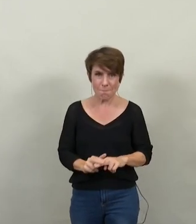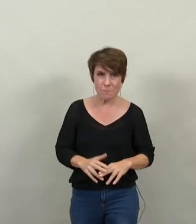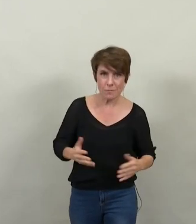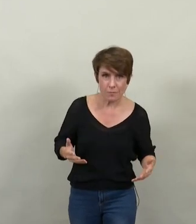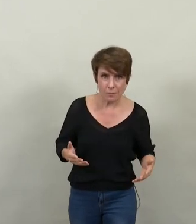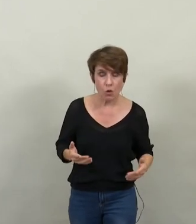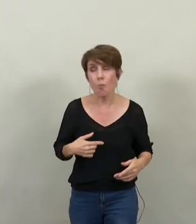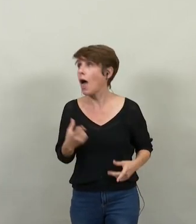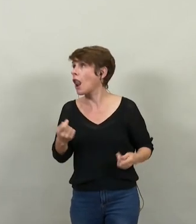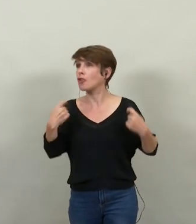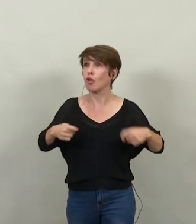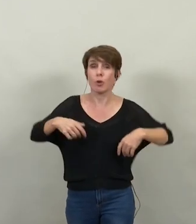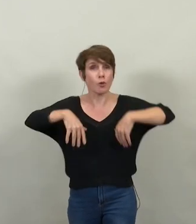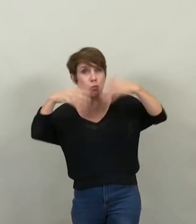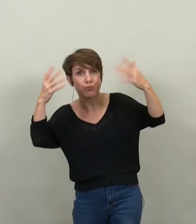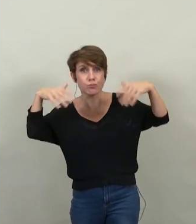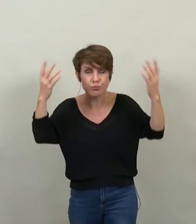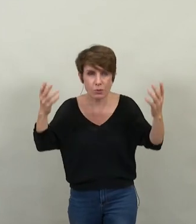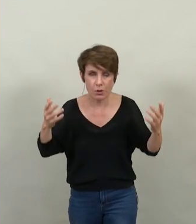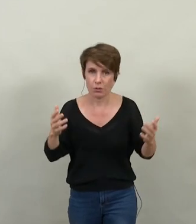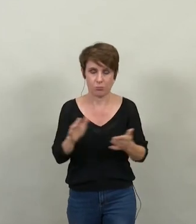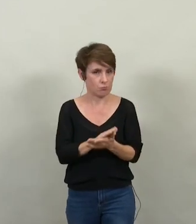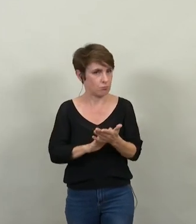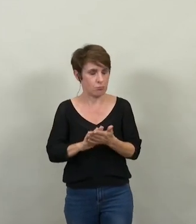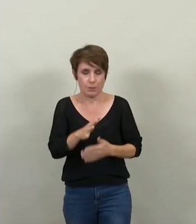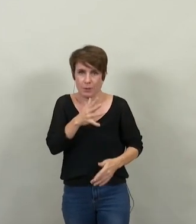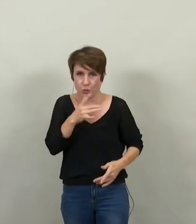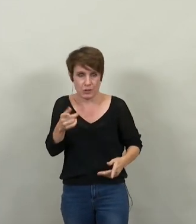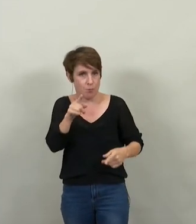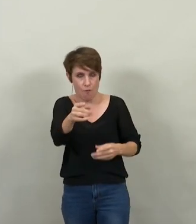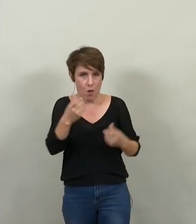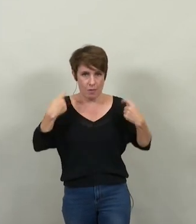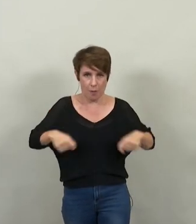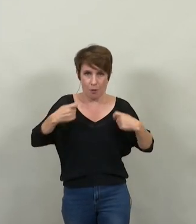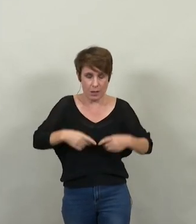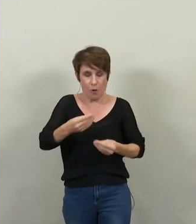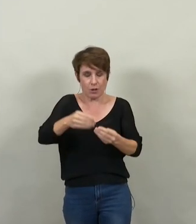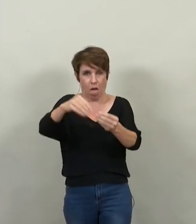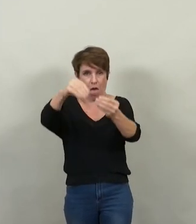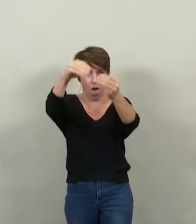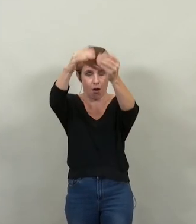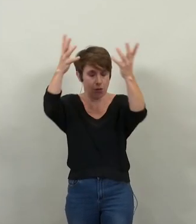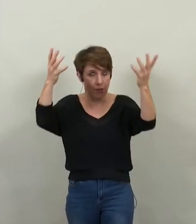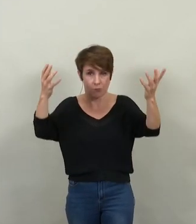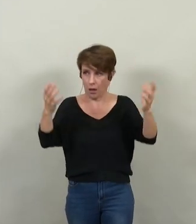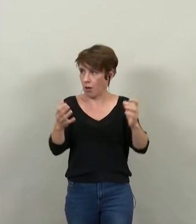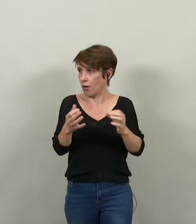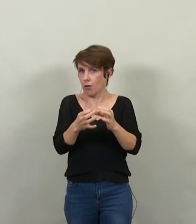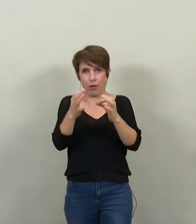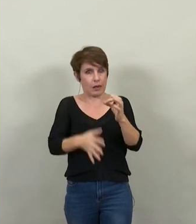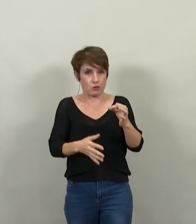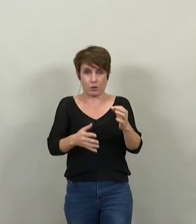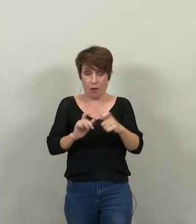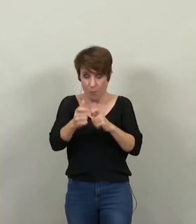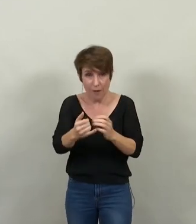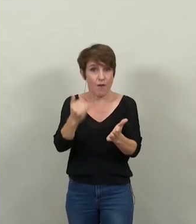financière des sujets cette accumulation de de dépenses produit ensuite la ce qu'on a la hausse d'impôt